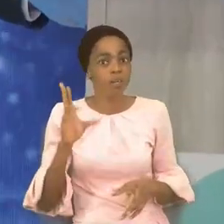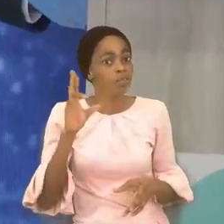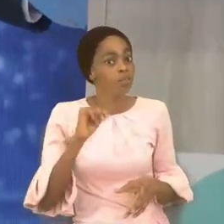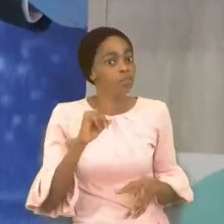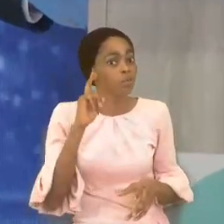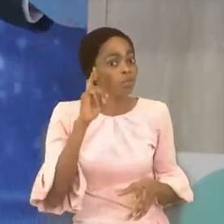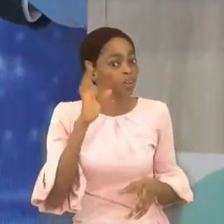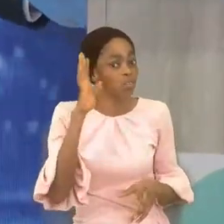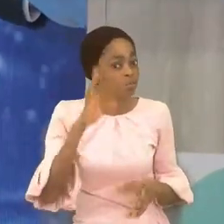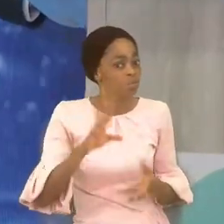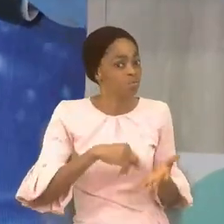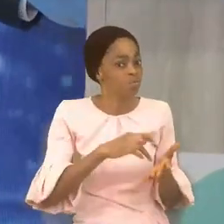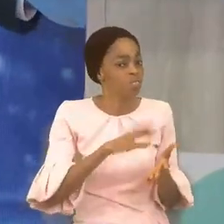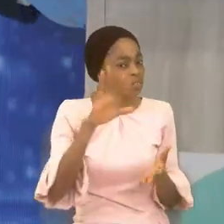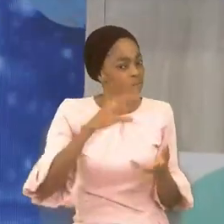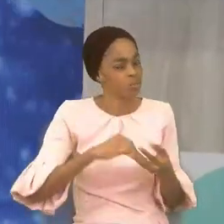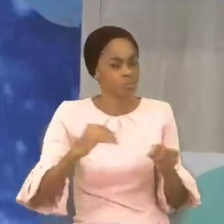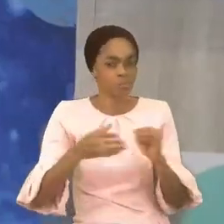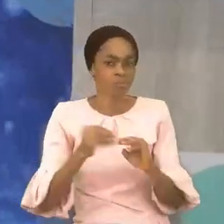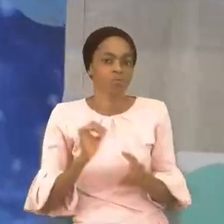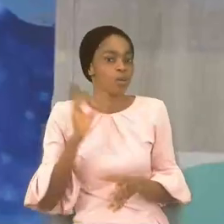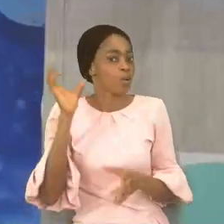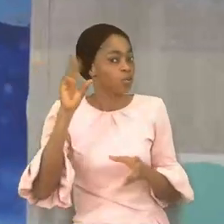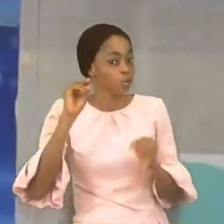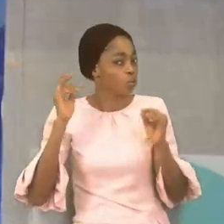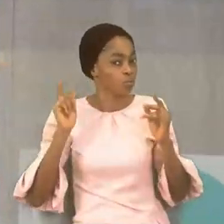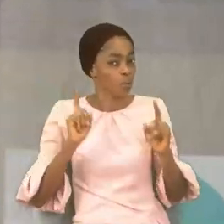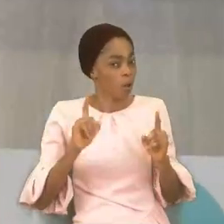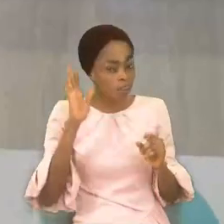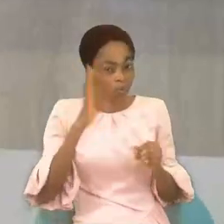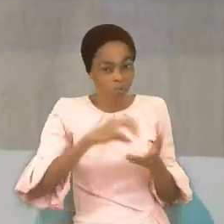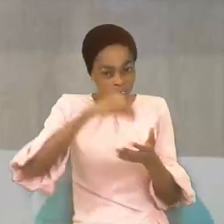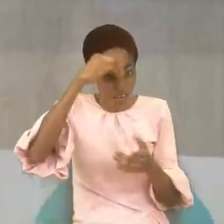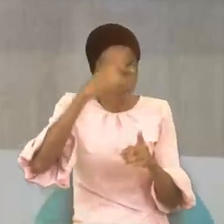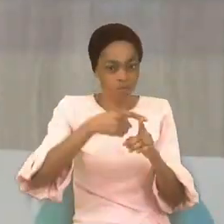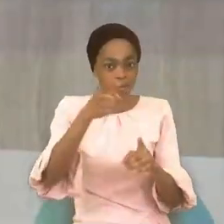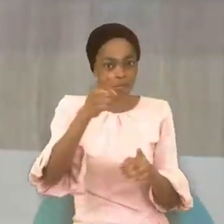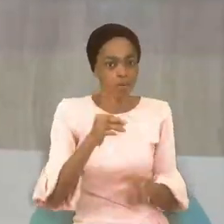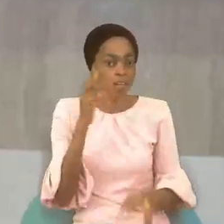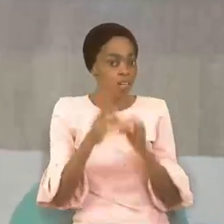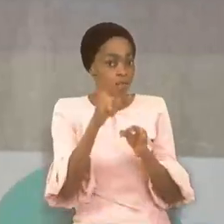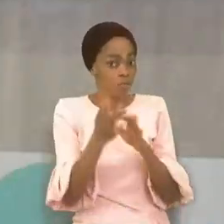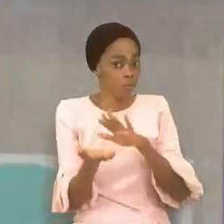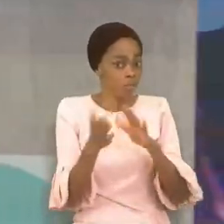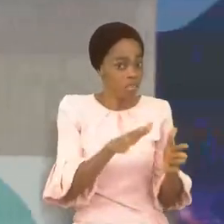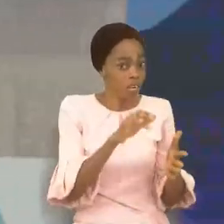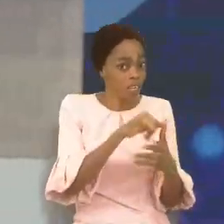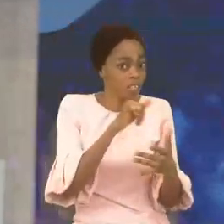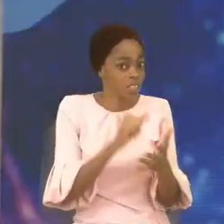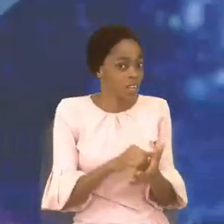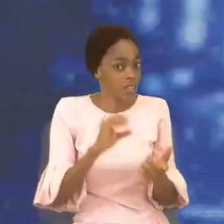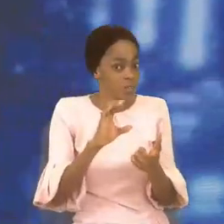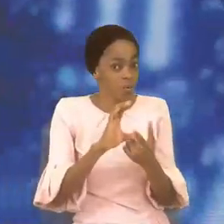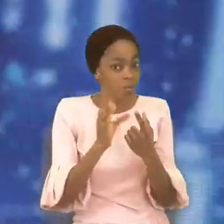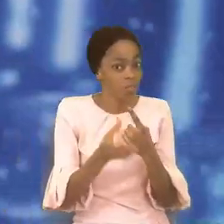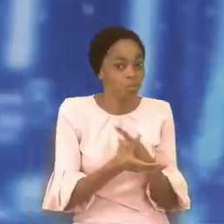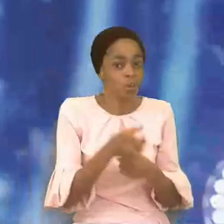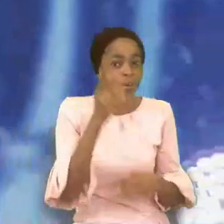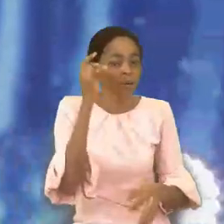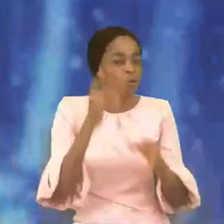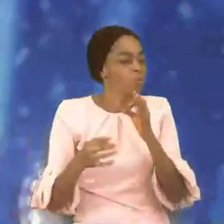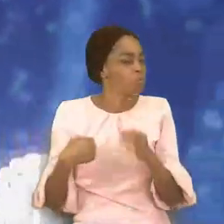ton histoire, personne ne lira ton histoire. Et si tu meurs dans cette condition, nous ne te